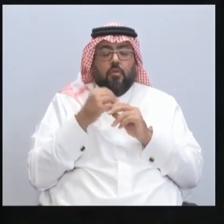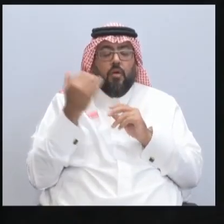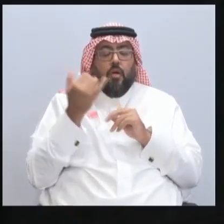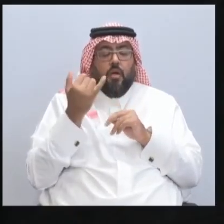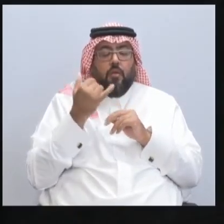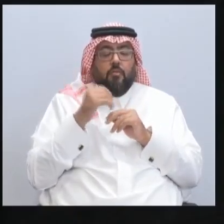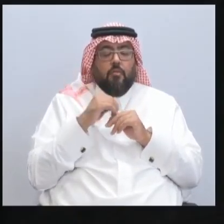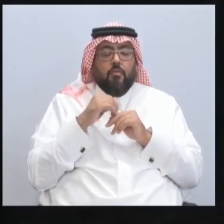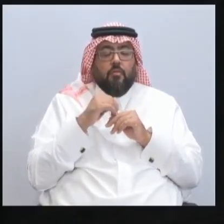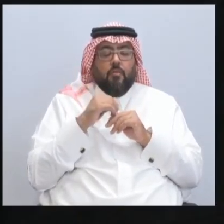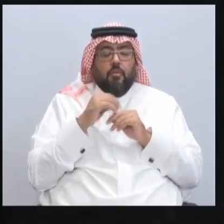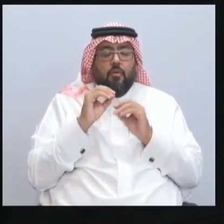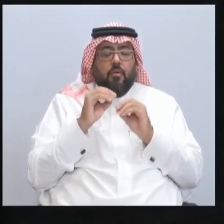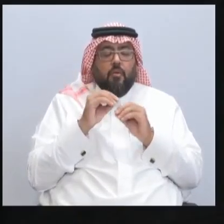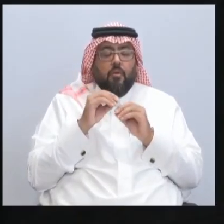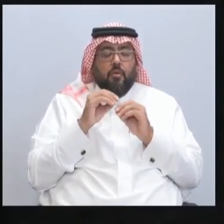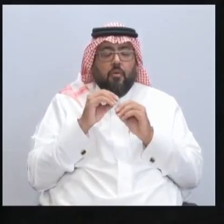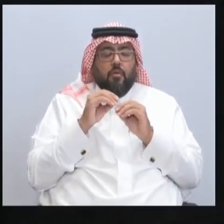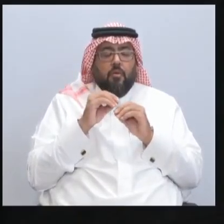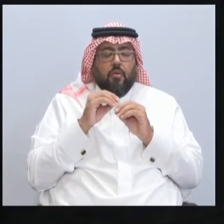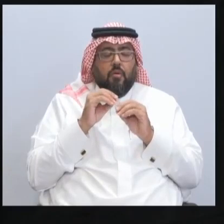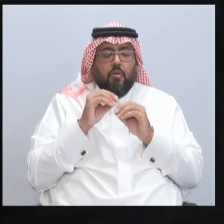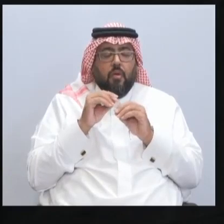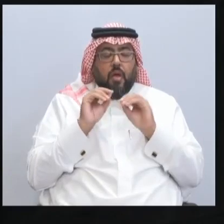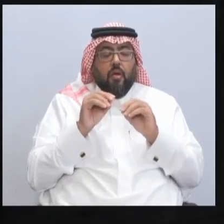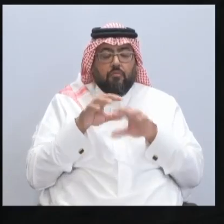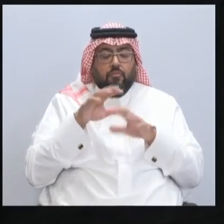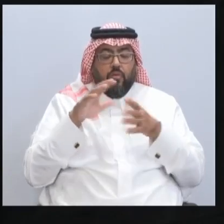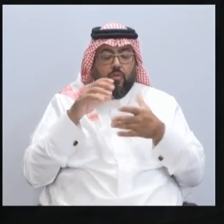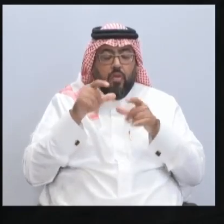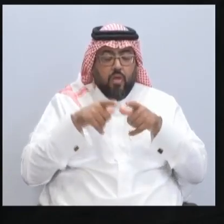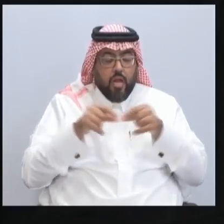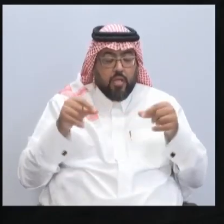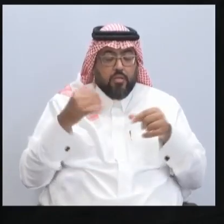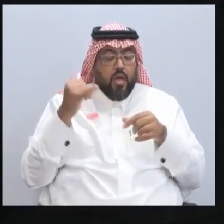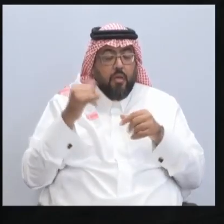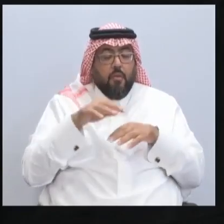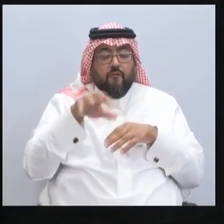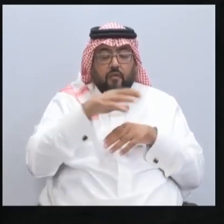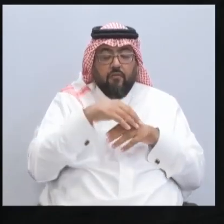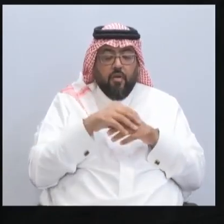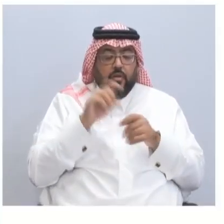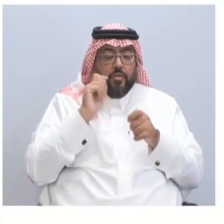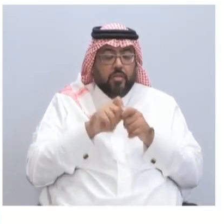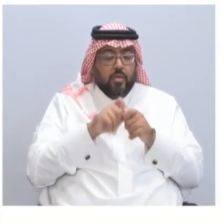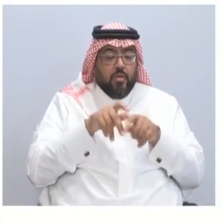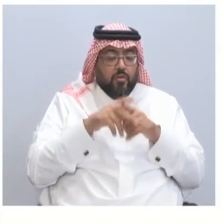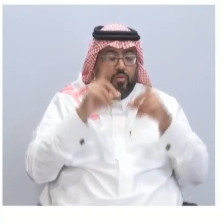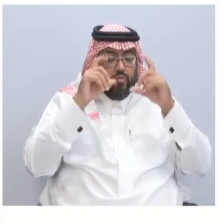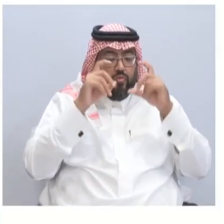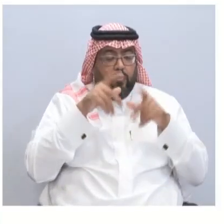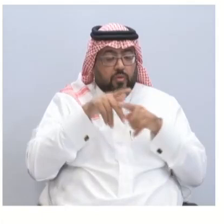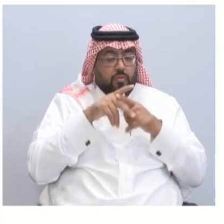واهم المعادن الموجوده في دول مجلس التعاون لدول الخليج العربي ولدينا هنا مصنع صوره